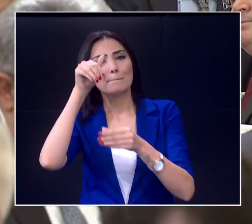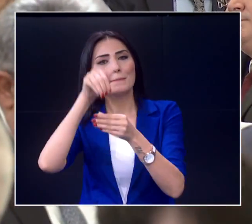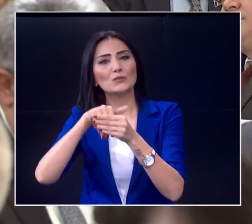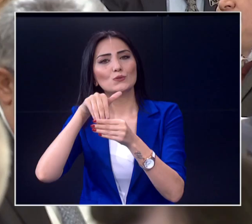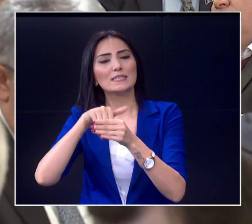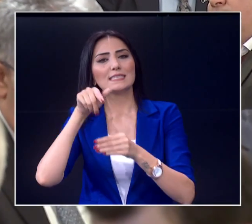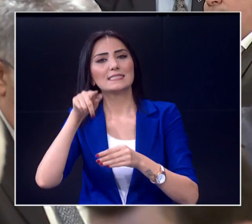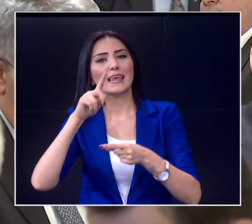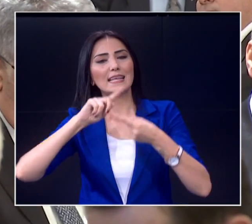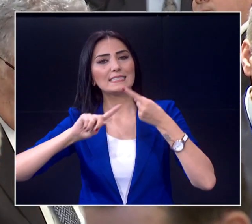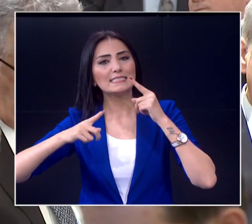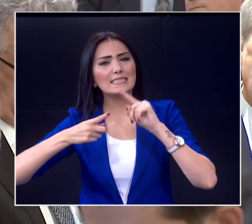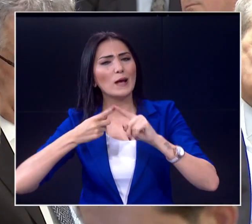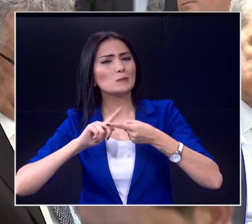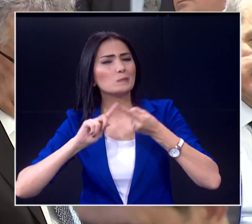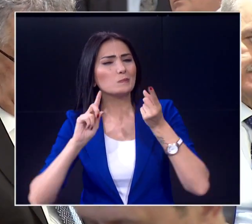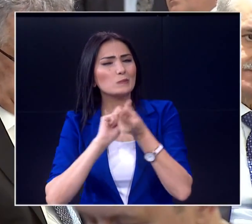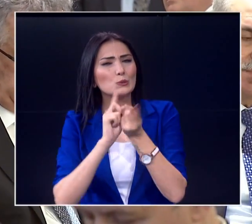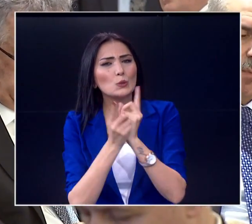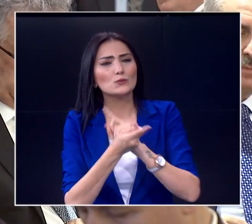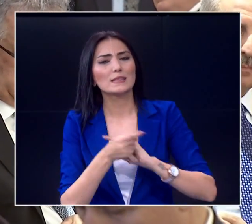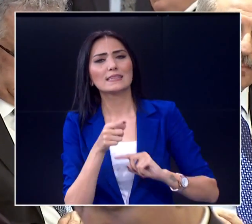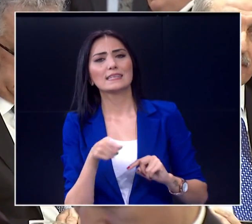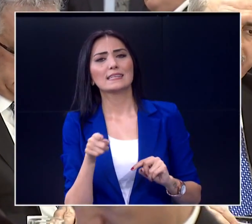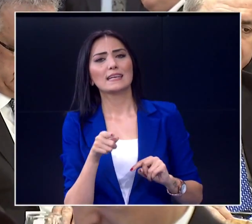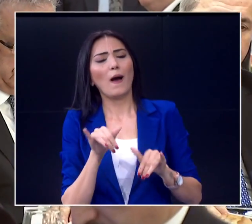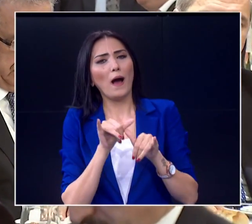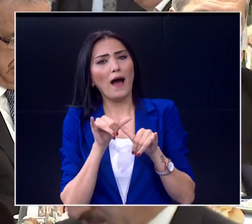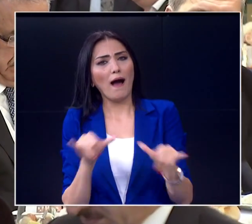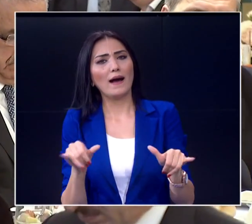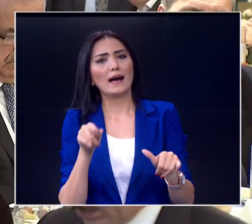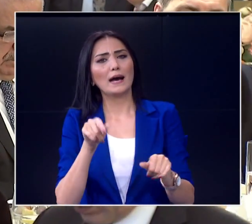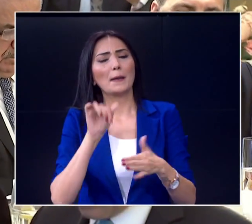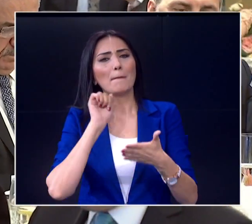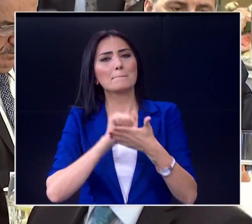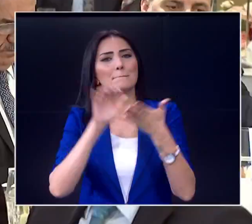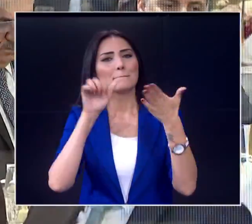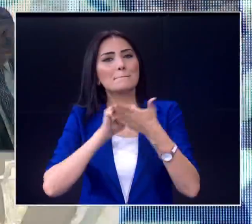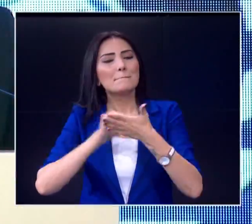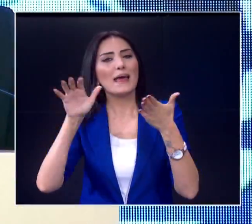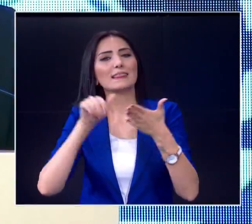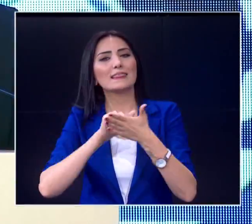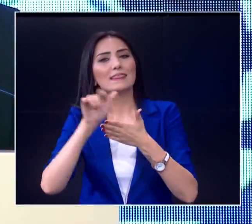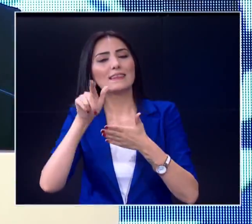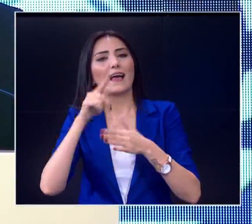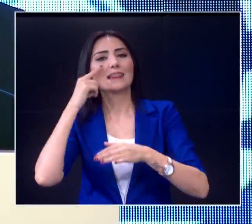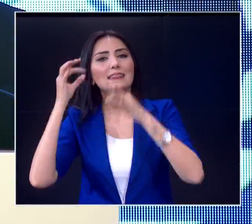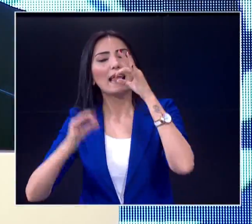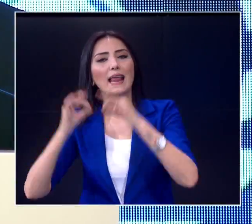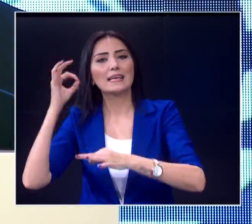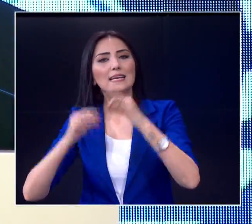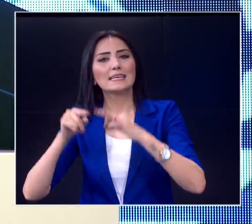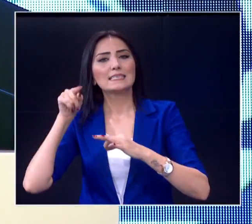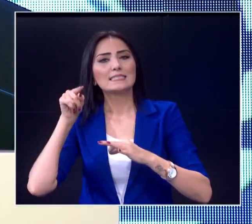meclisteki siyasi çeşitliliği, aynı şekilde medya denetim organı,